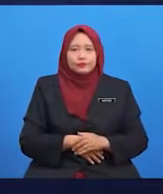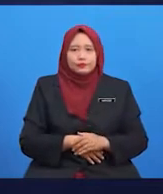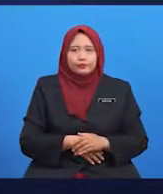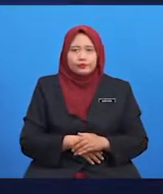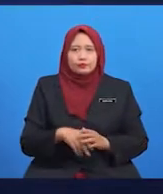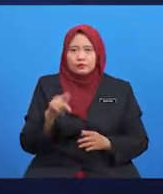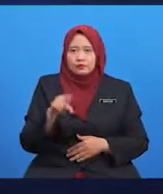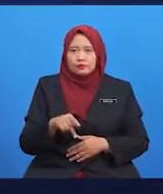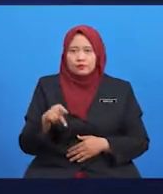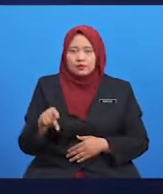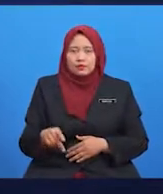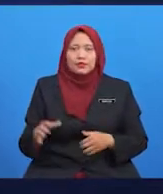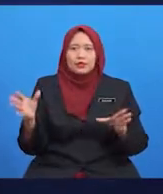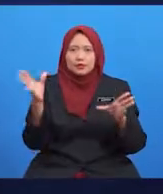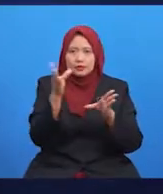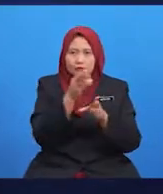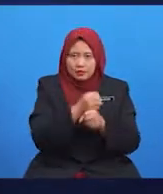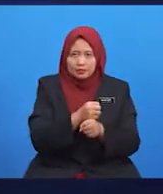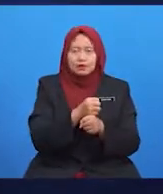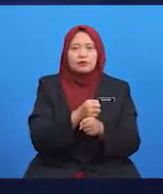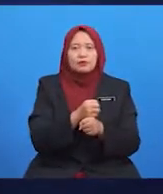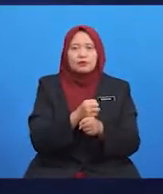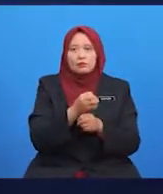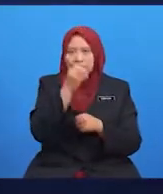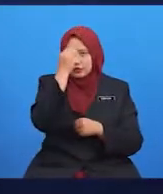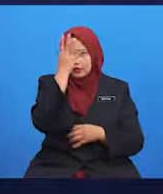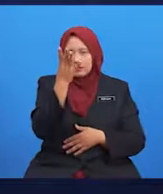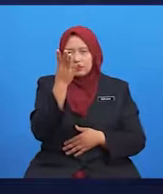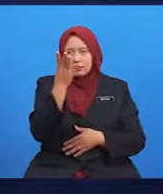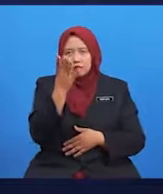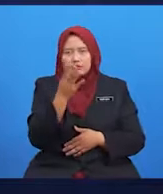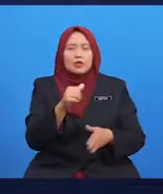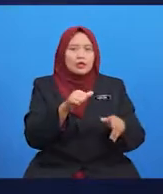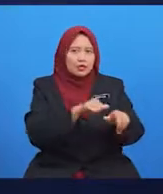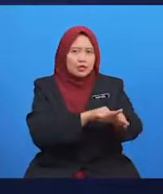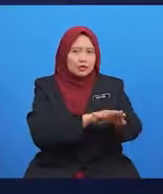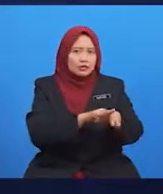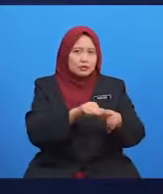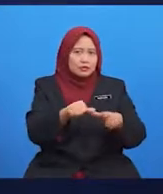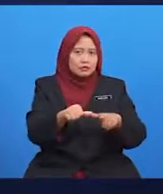pelajar seharusnya dapat menghuraikan aspek pemikiran masyarakat.